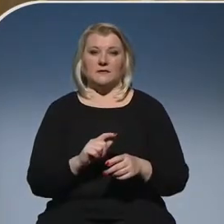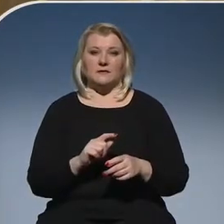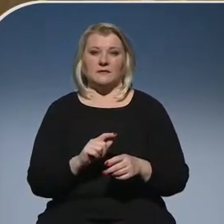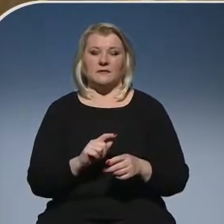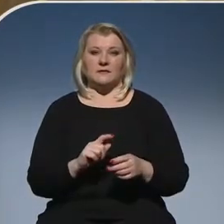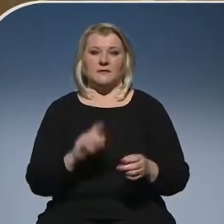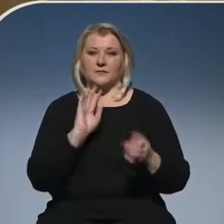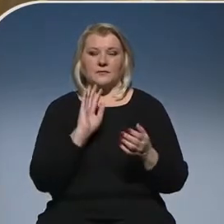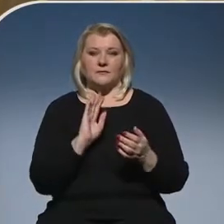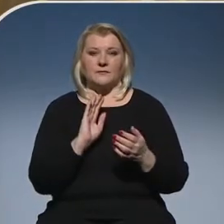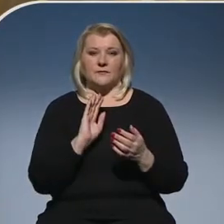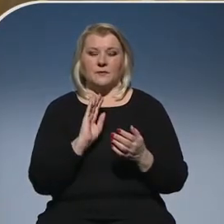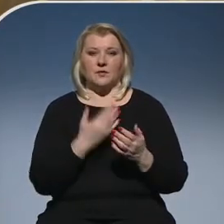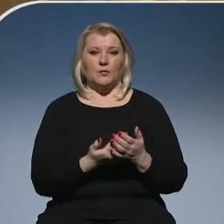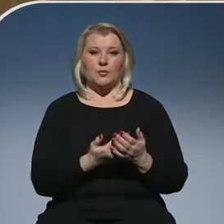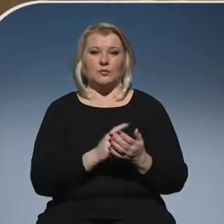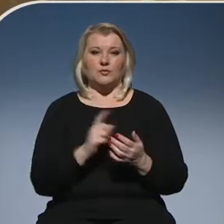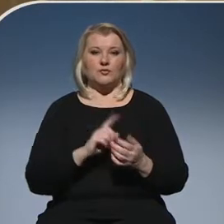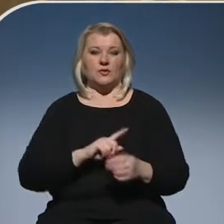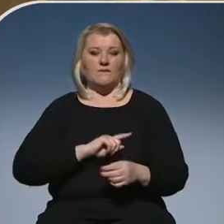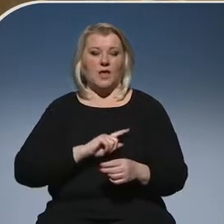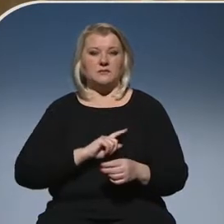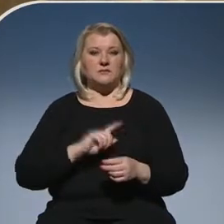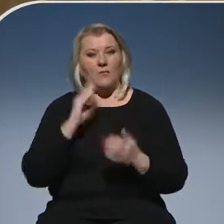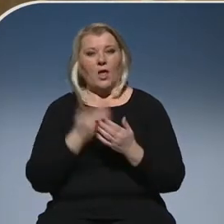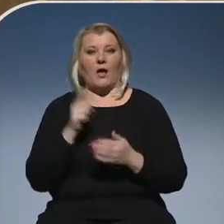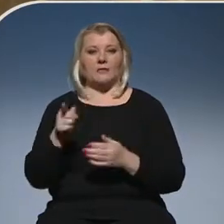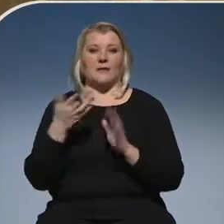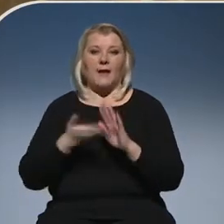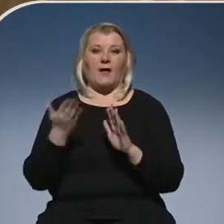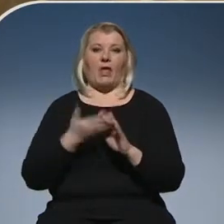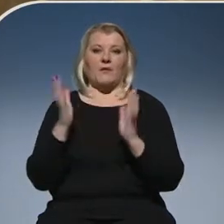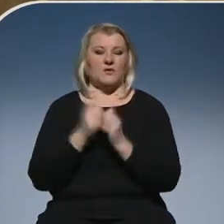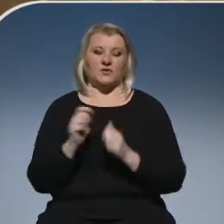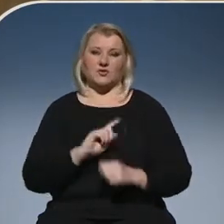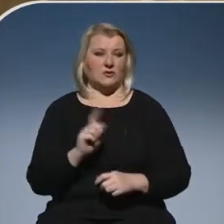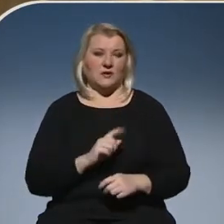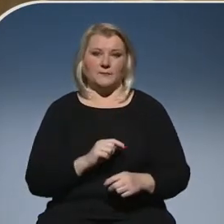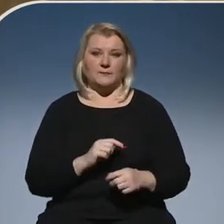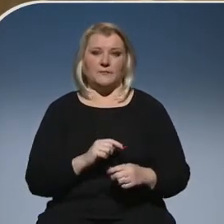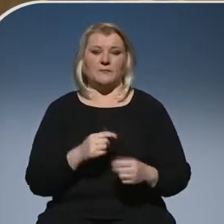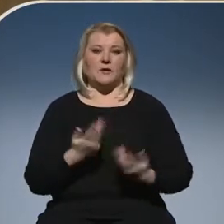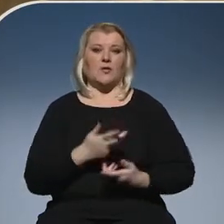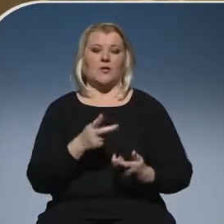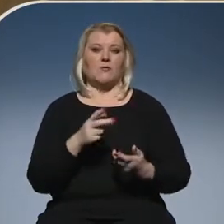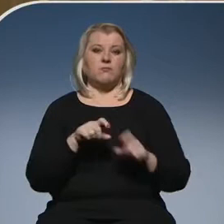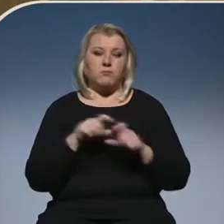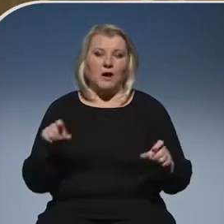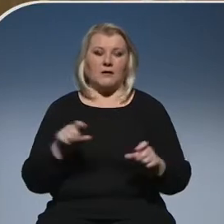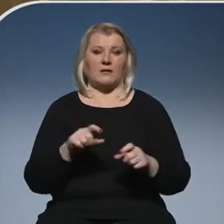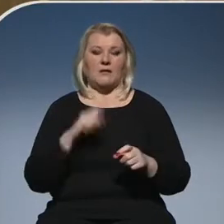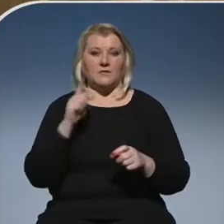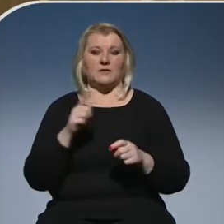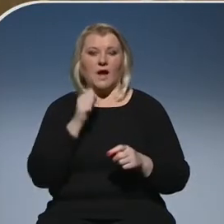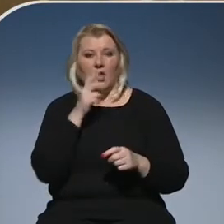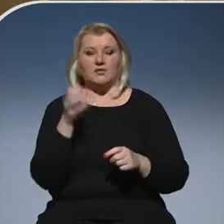na svůj úsudek ve smyslu nesázet na reklamy. To znamená, mám pocit, že společnost, která má každý den reklamu v